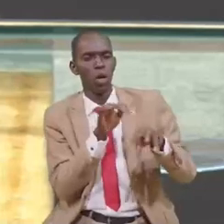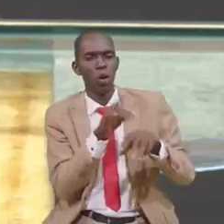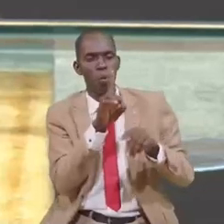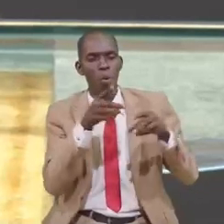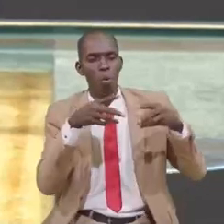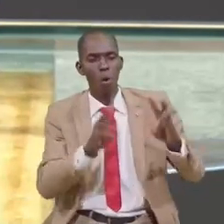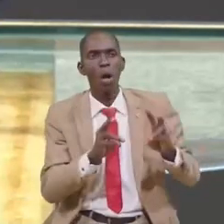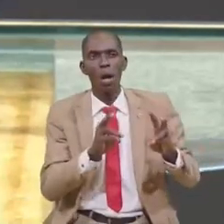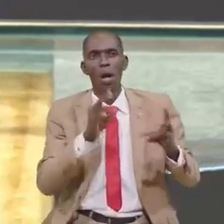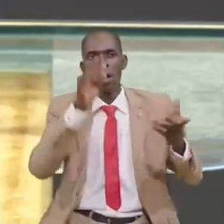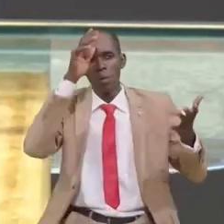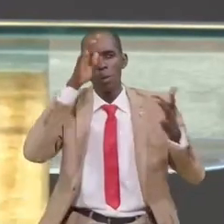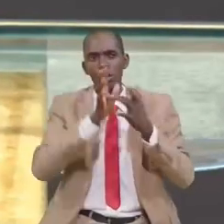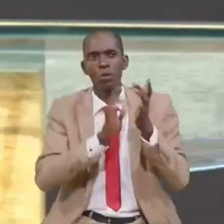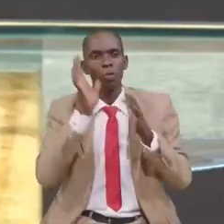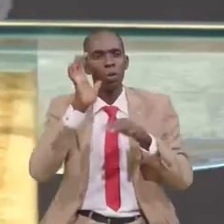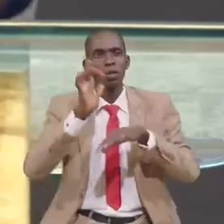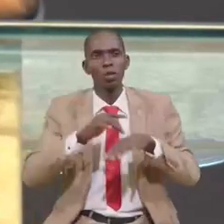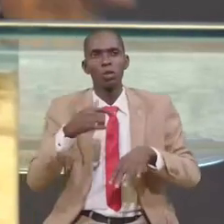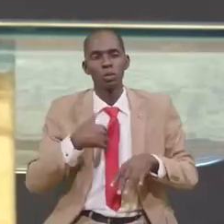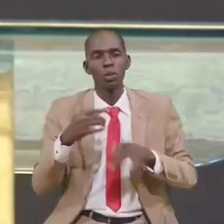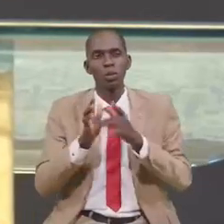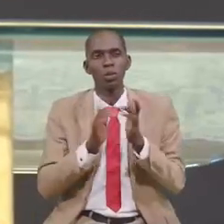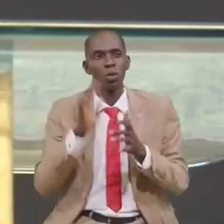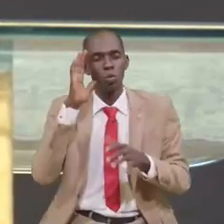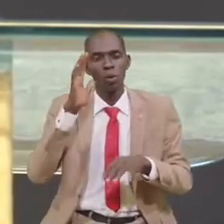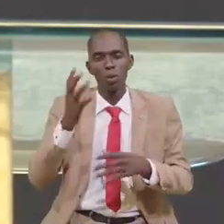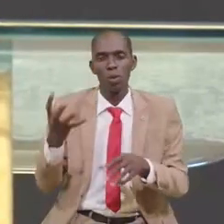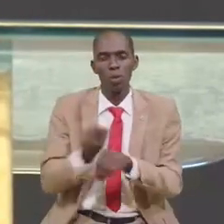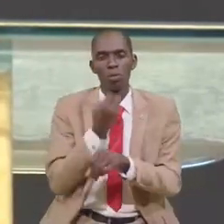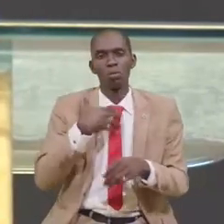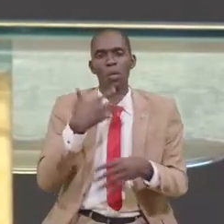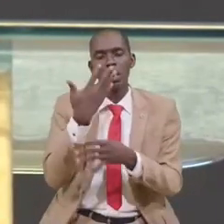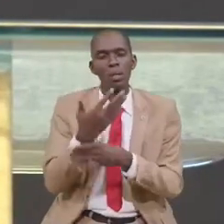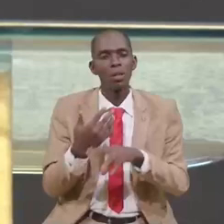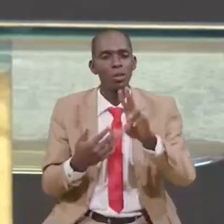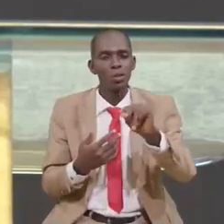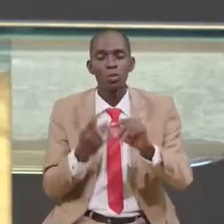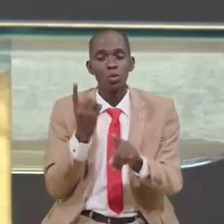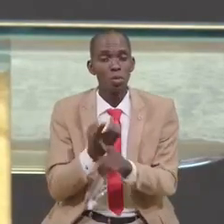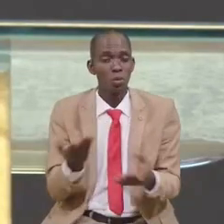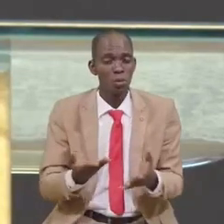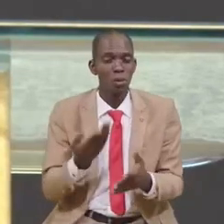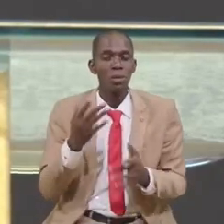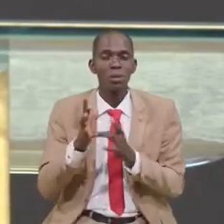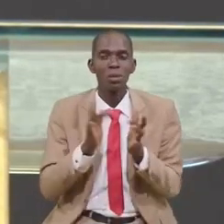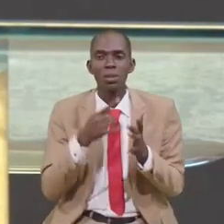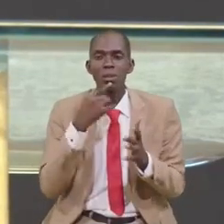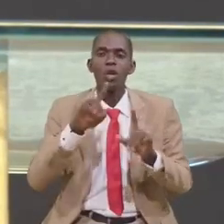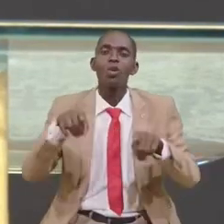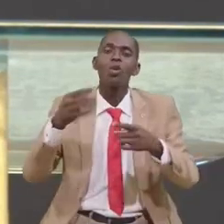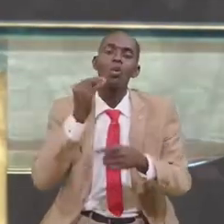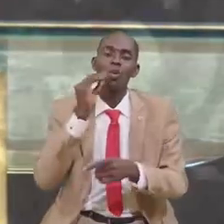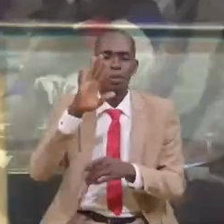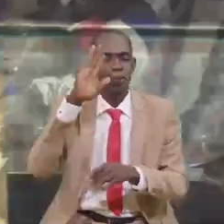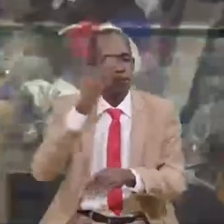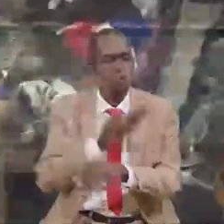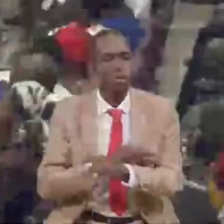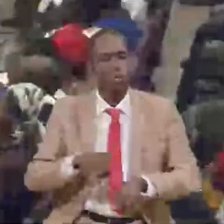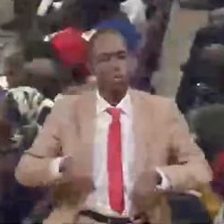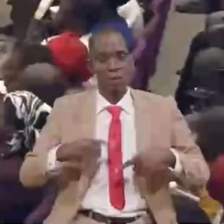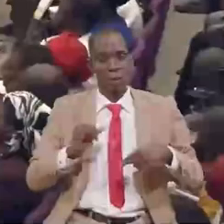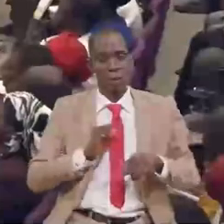il va me toucher, il va me relever. Il faut seulement aller à la maison, ton fils vit. Et je vous dis ce soir, allez chez